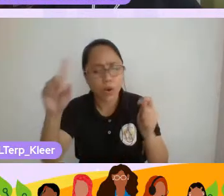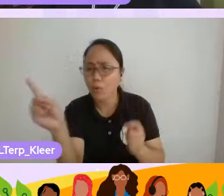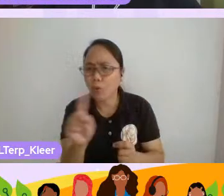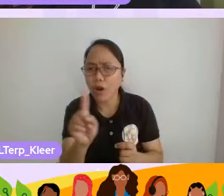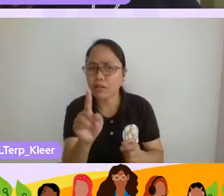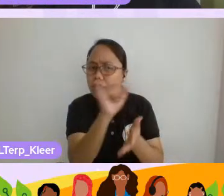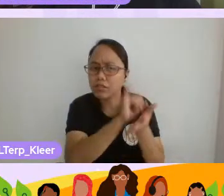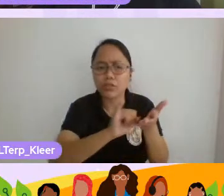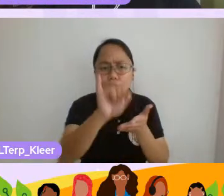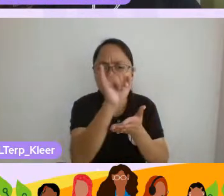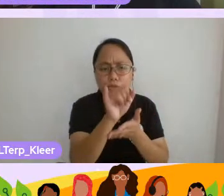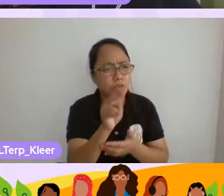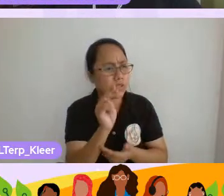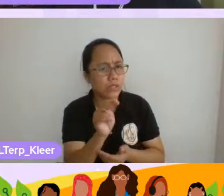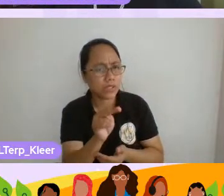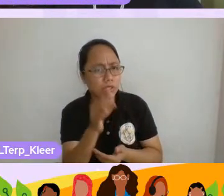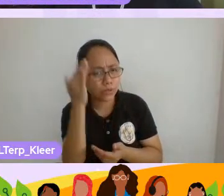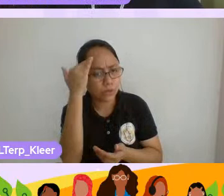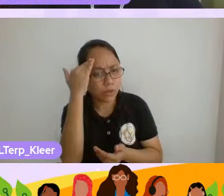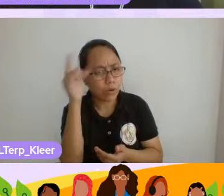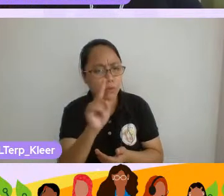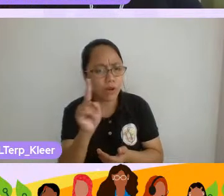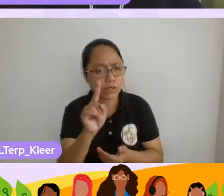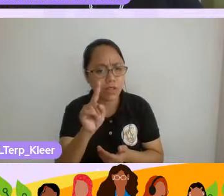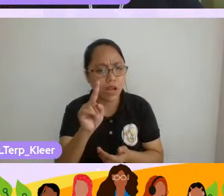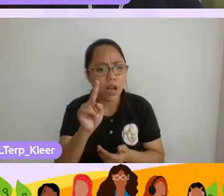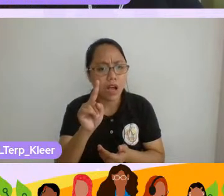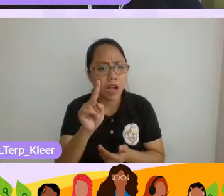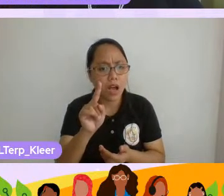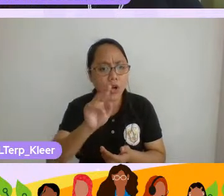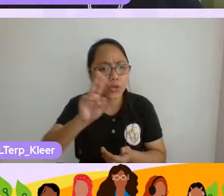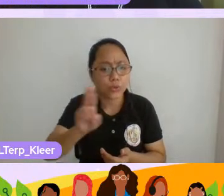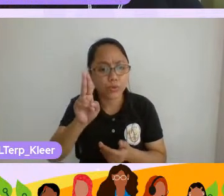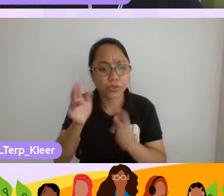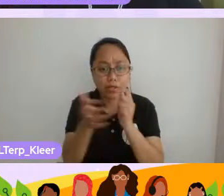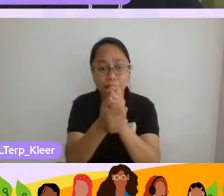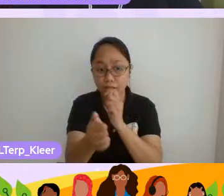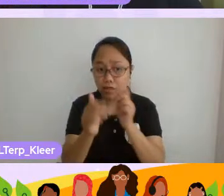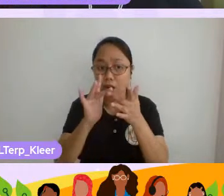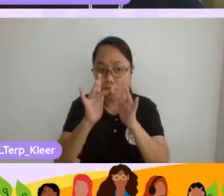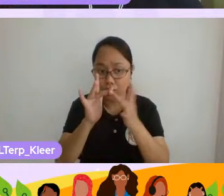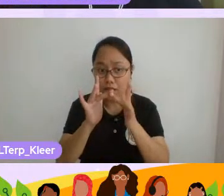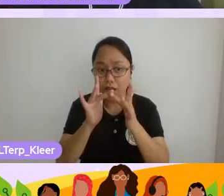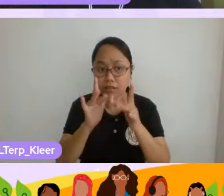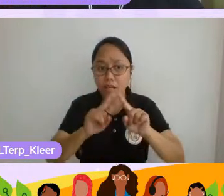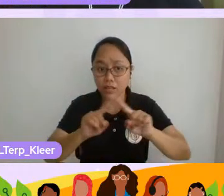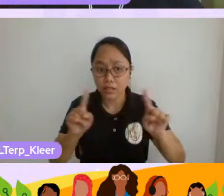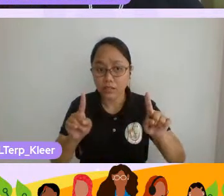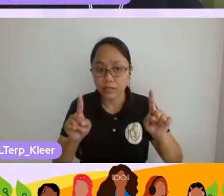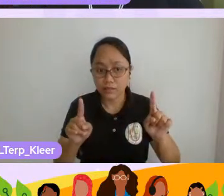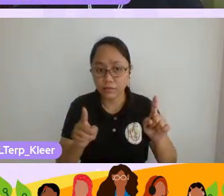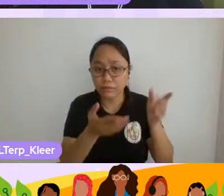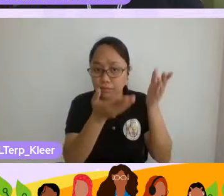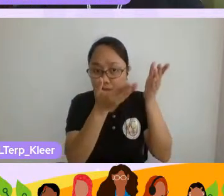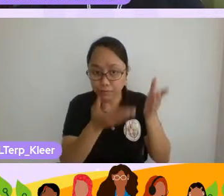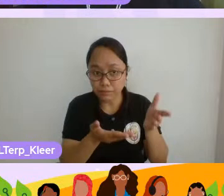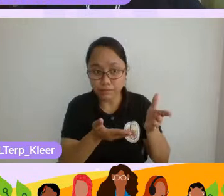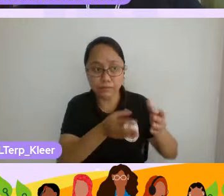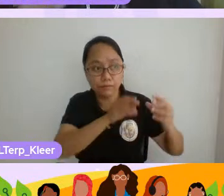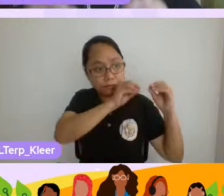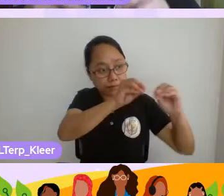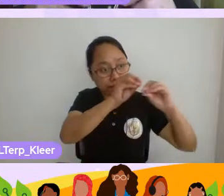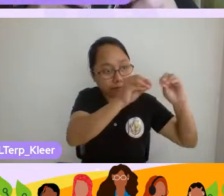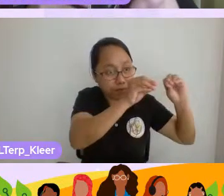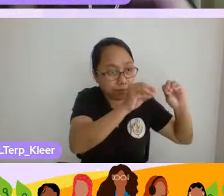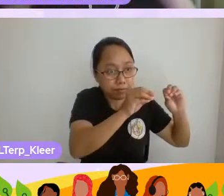ginagamit po ba is yung TESDA online program specifically po. Pero po kung ito ay mga instructor-led na mga